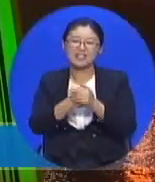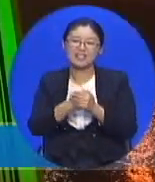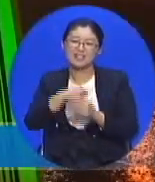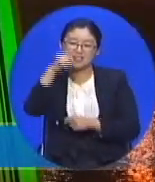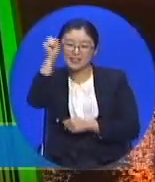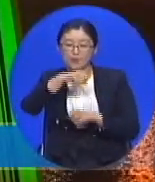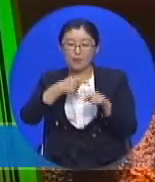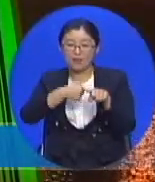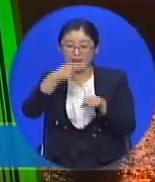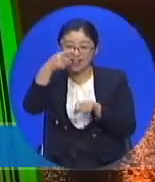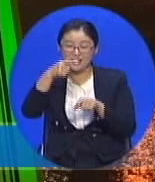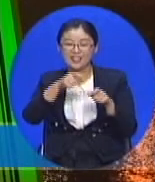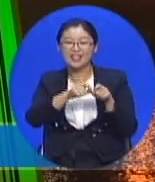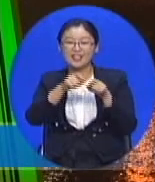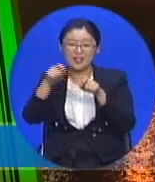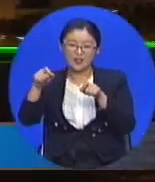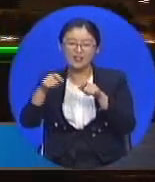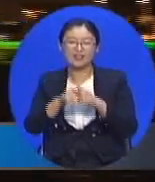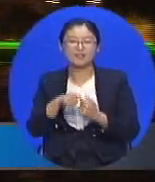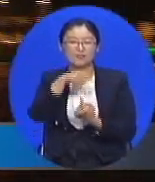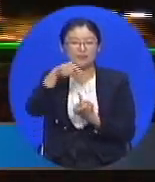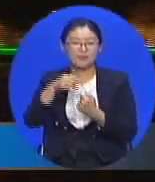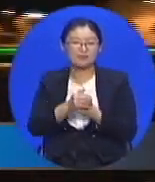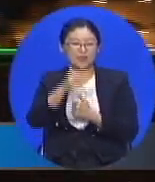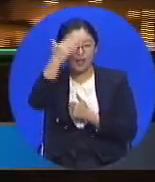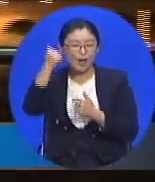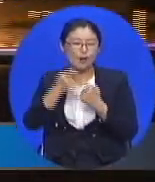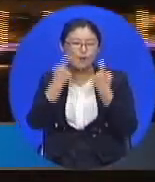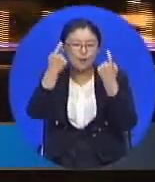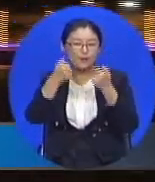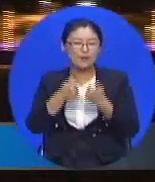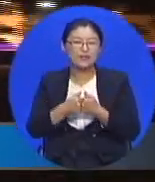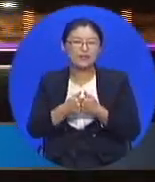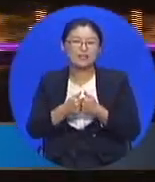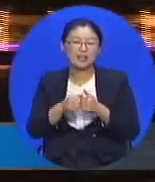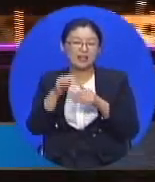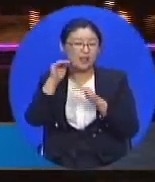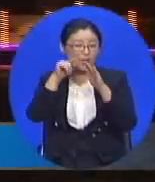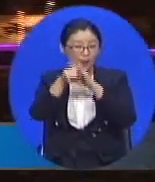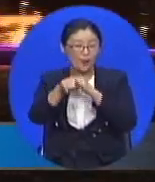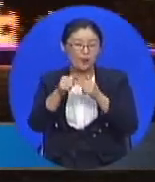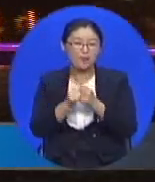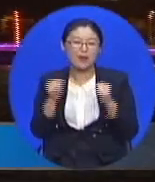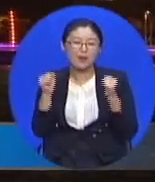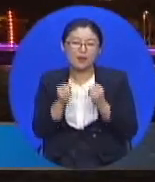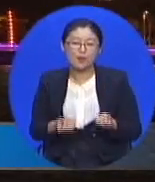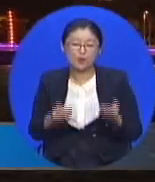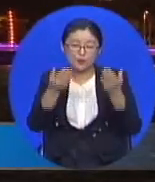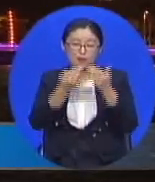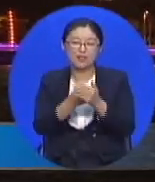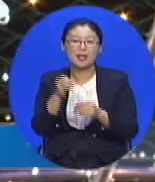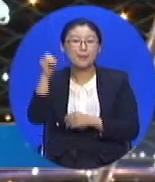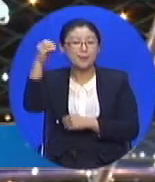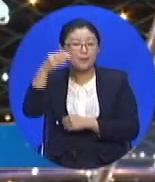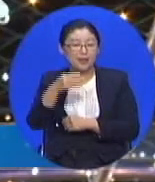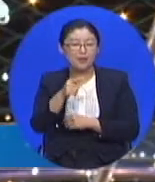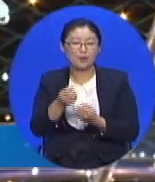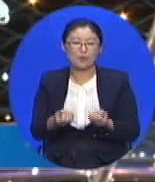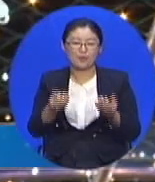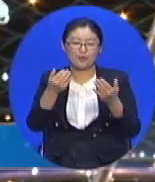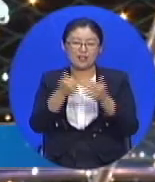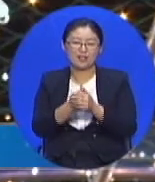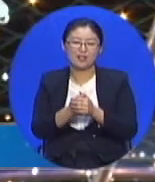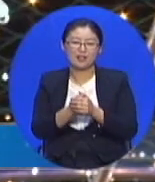1시까지 운영합니다. 또 한국관광공사에서 추천한 가볼만한 전국 겨울축제로 선정된 여수 빛놀이야도 기존 밤